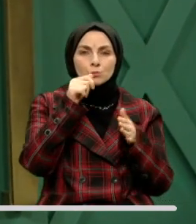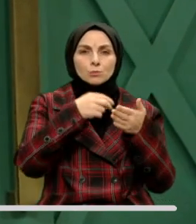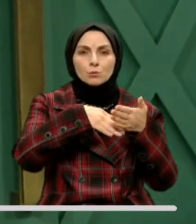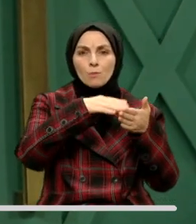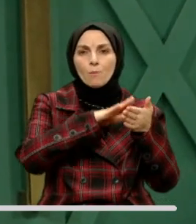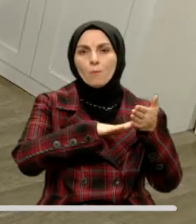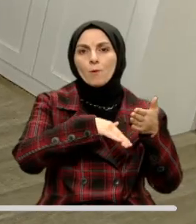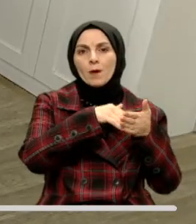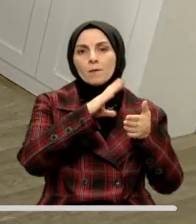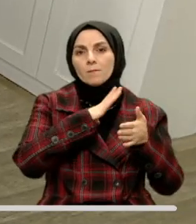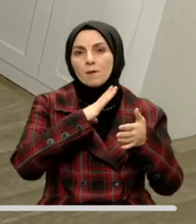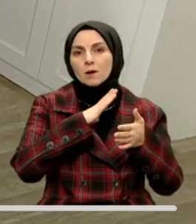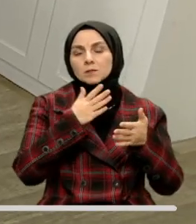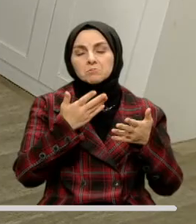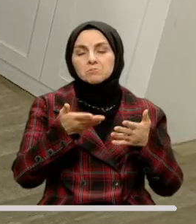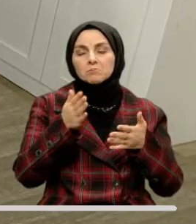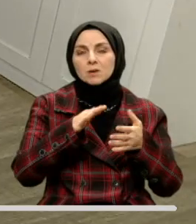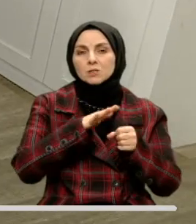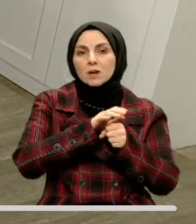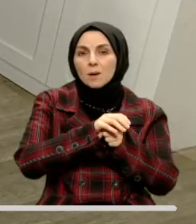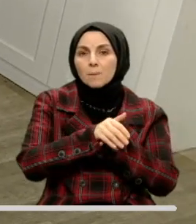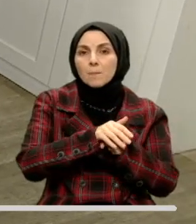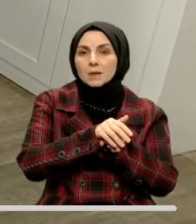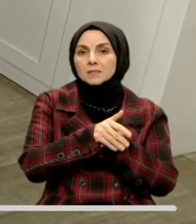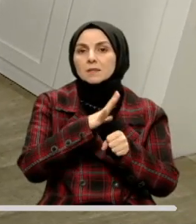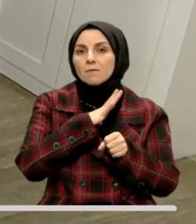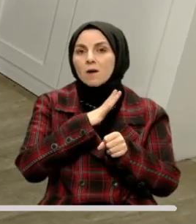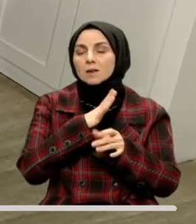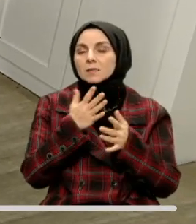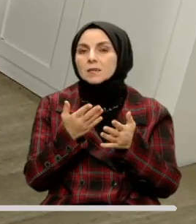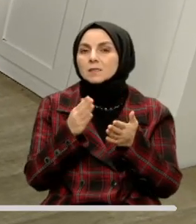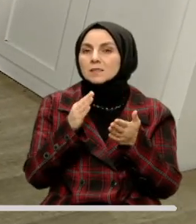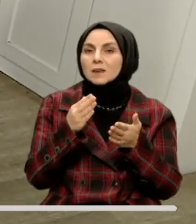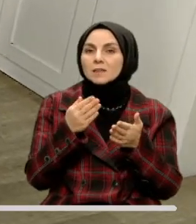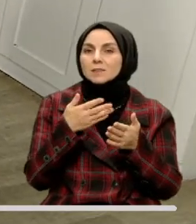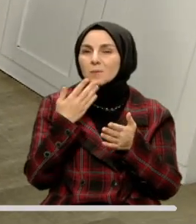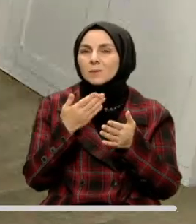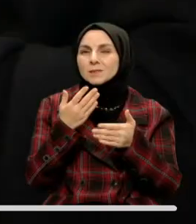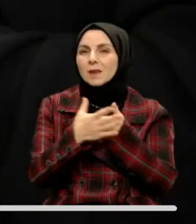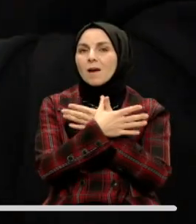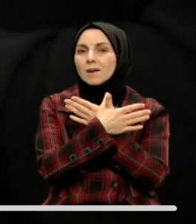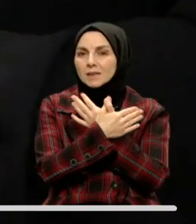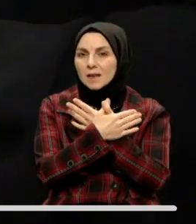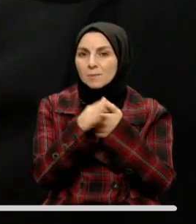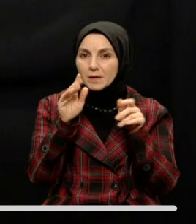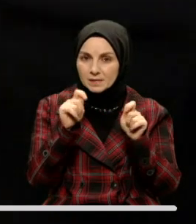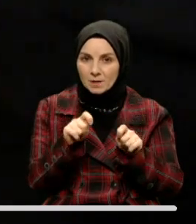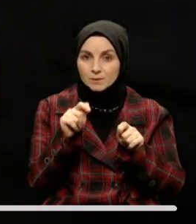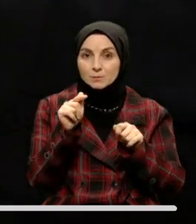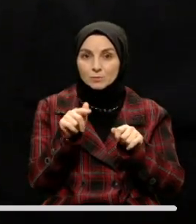Haricinde işte baskılar var. İşte ben şöyle bir mesela bu süngeri bir kelebek yaptım. Bu süngeri sulu boyayla